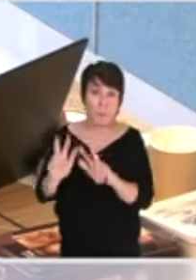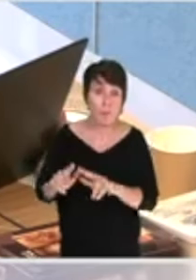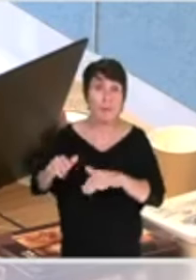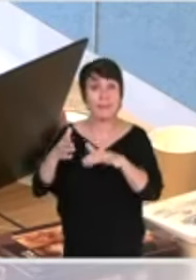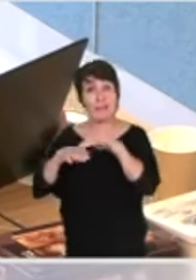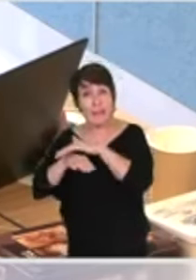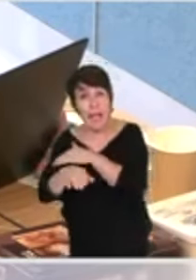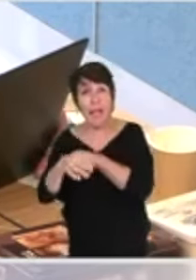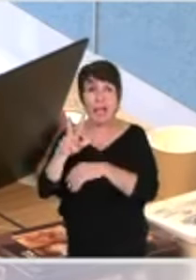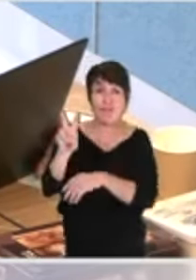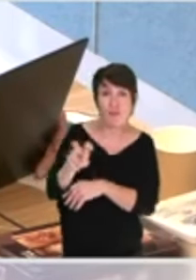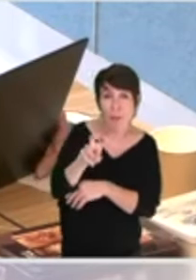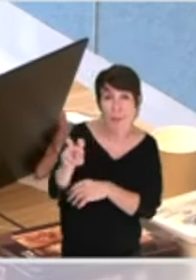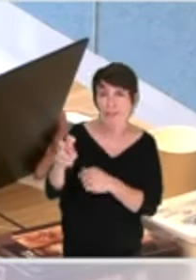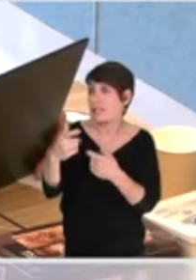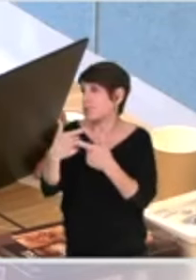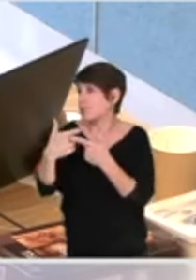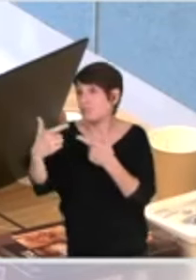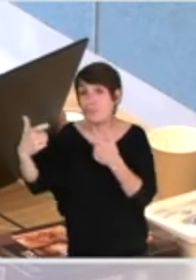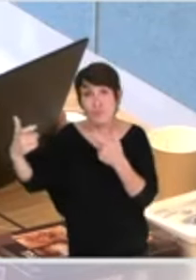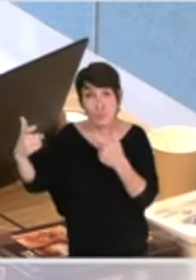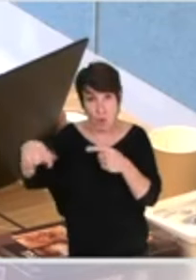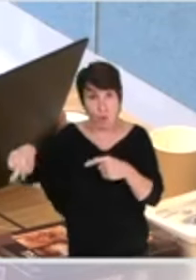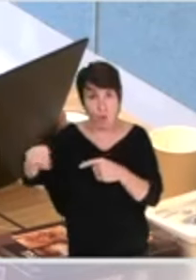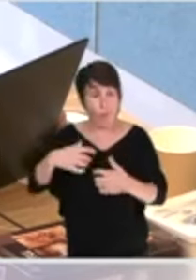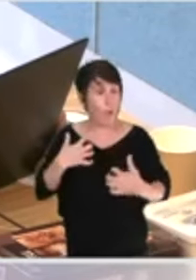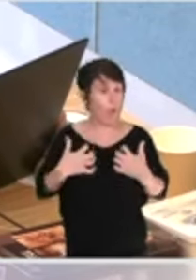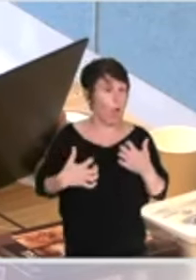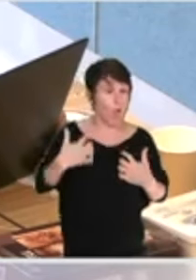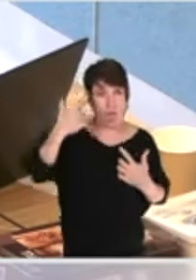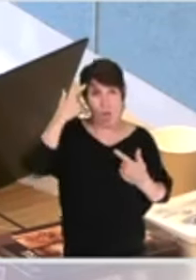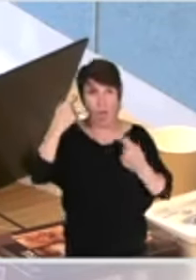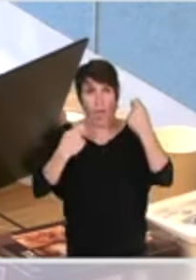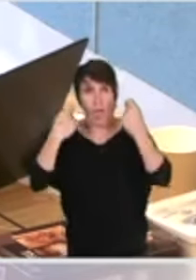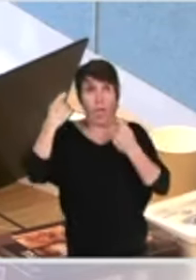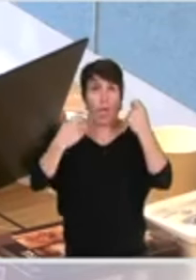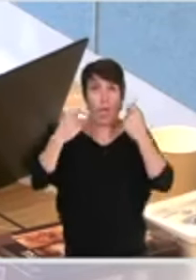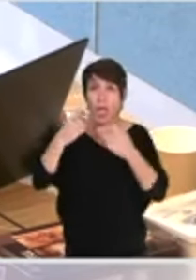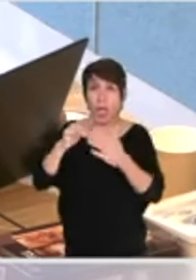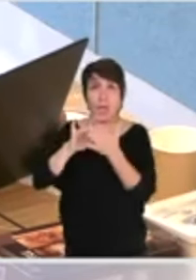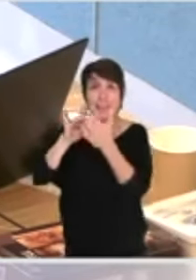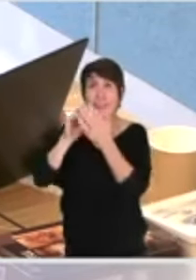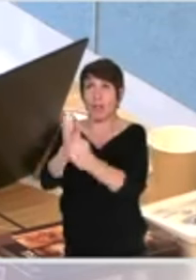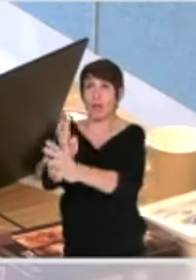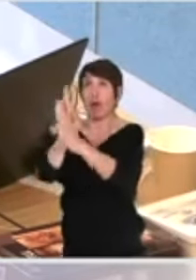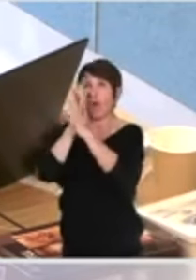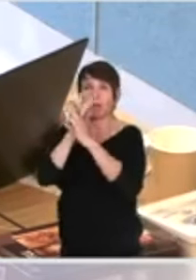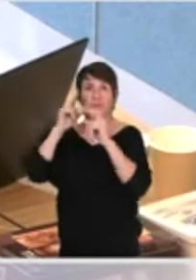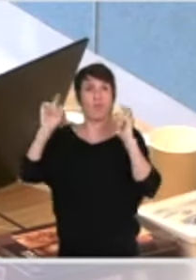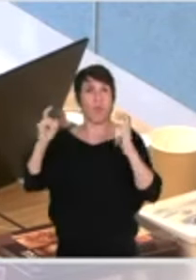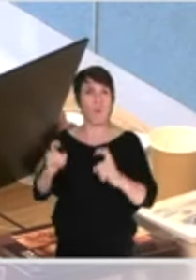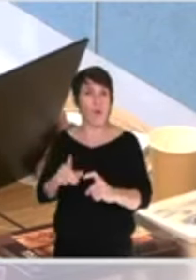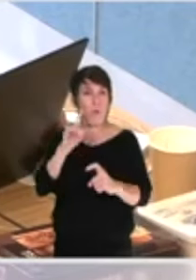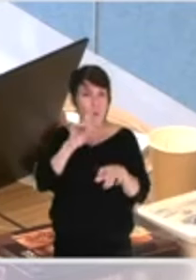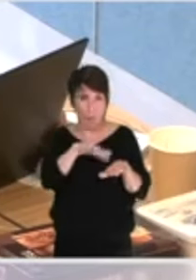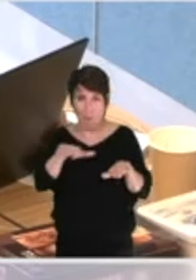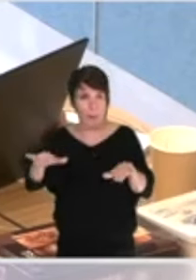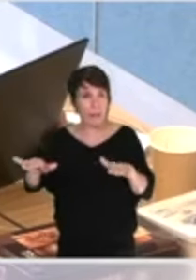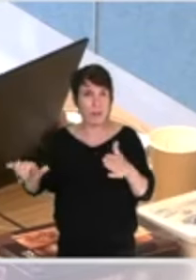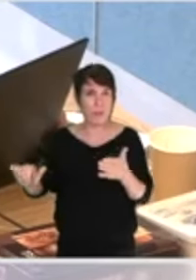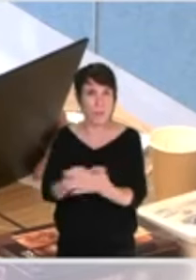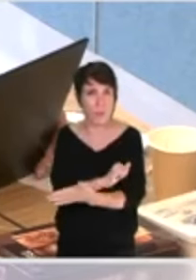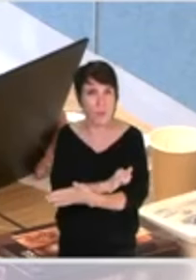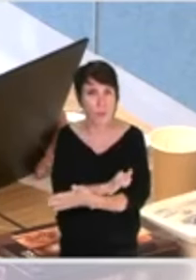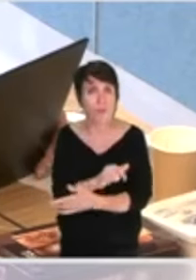ou pharmaciens ou autres, s'angoissent à l'idée de perdre les 3/4 de leurs clients qui ne pourront plus se garer, vous